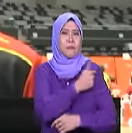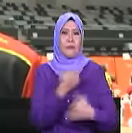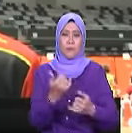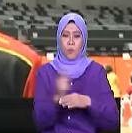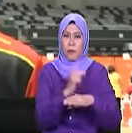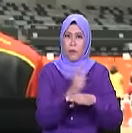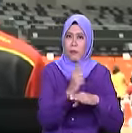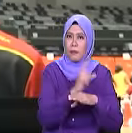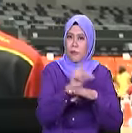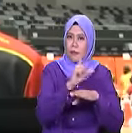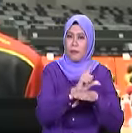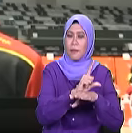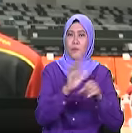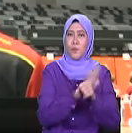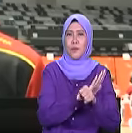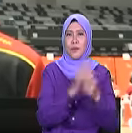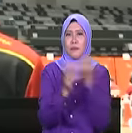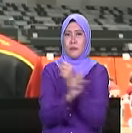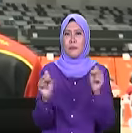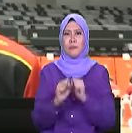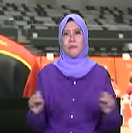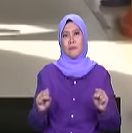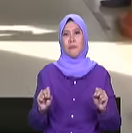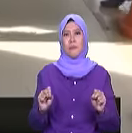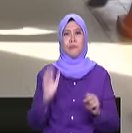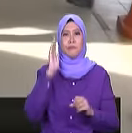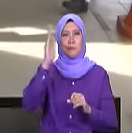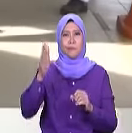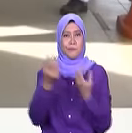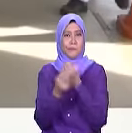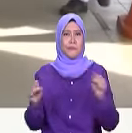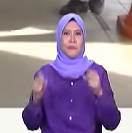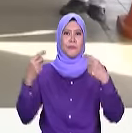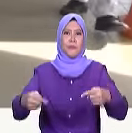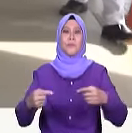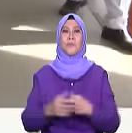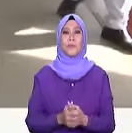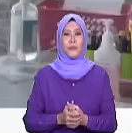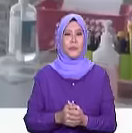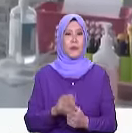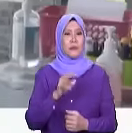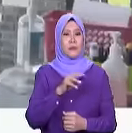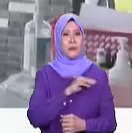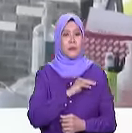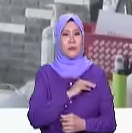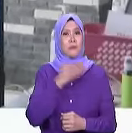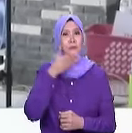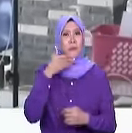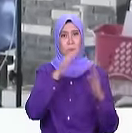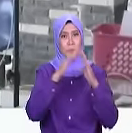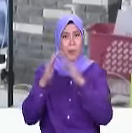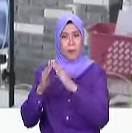training, our fully training, then preparation for our next summer. Dr. Anwar yang juga Menteri Muda Perumahan dan Kesihatan